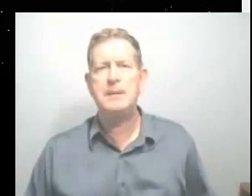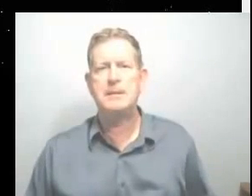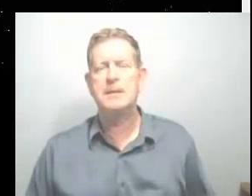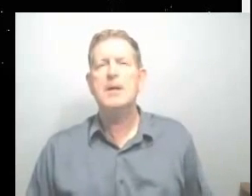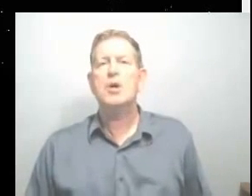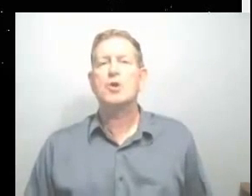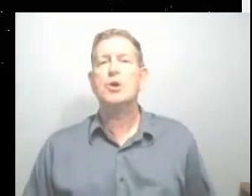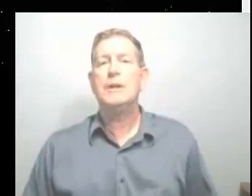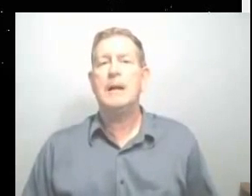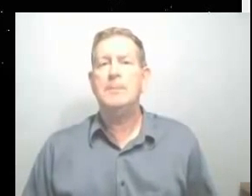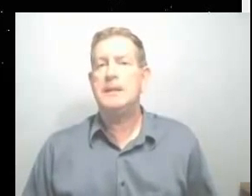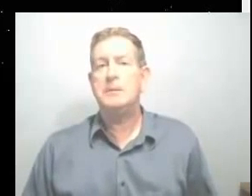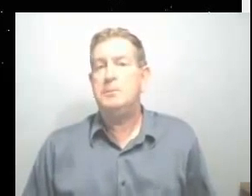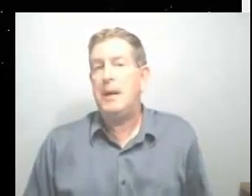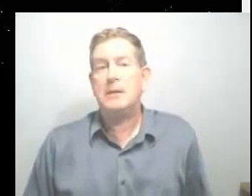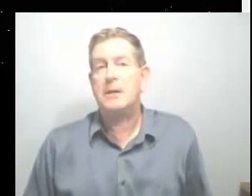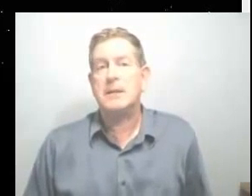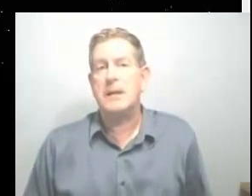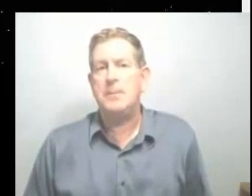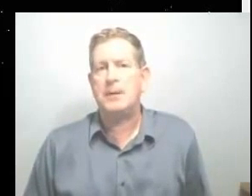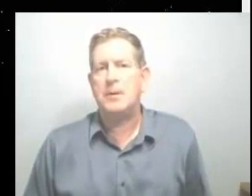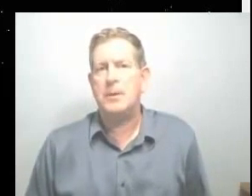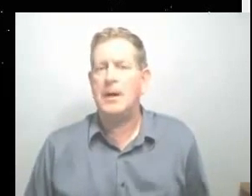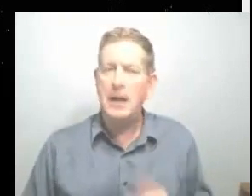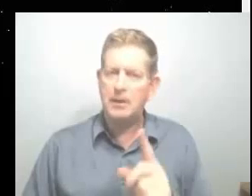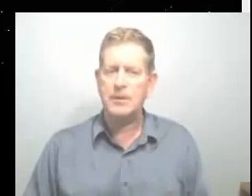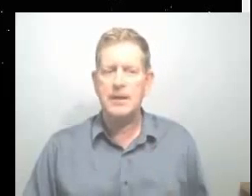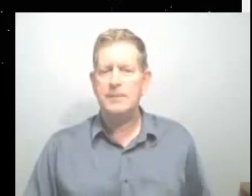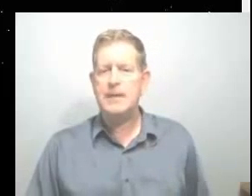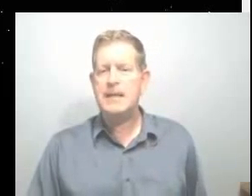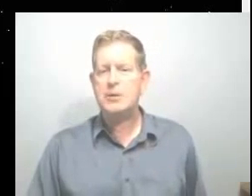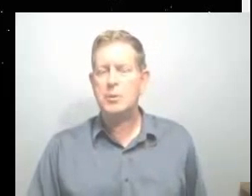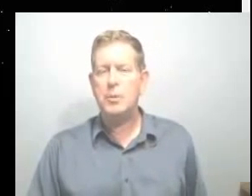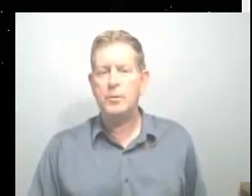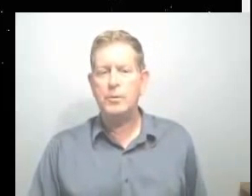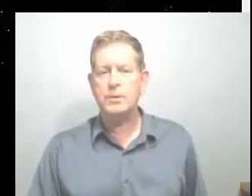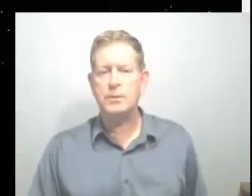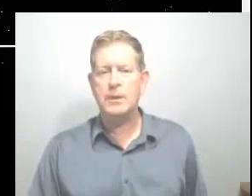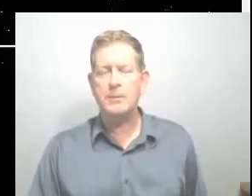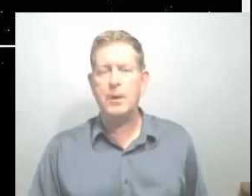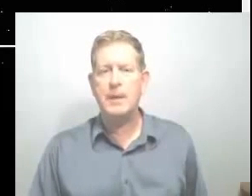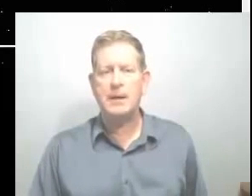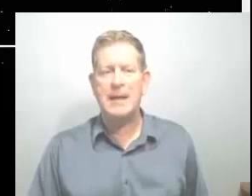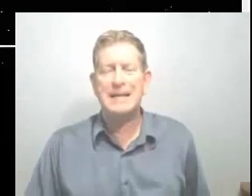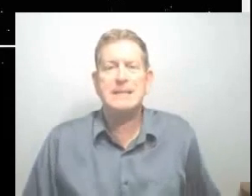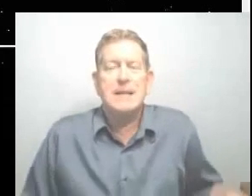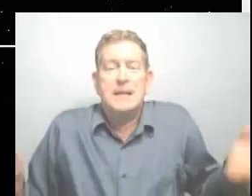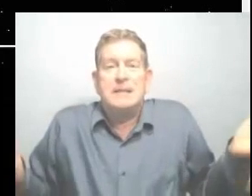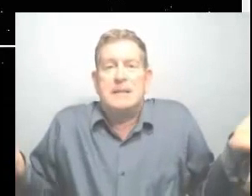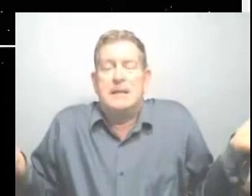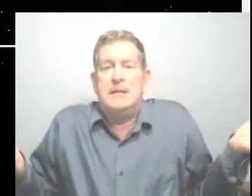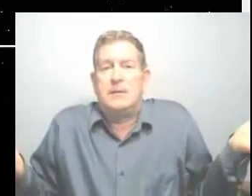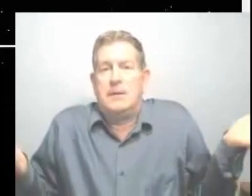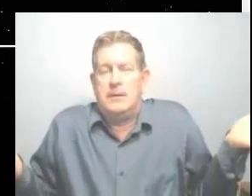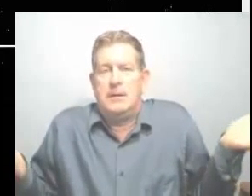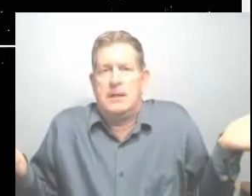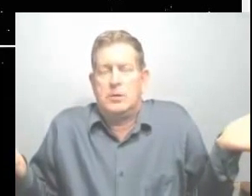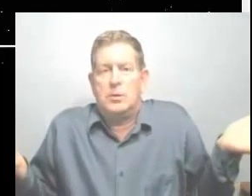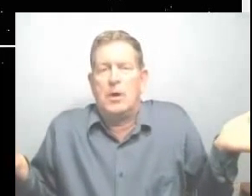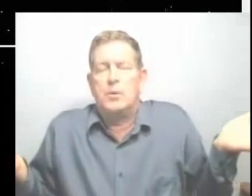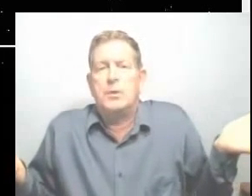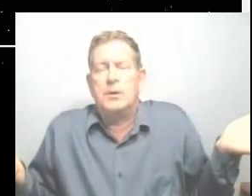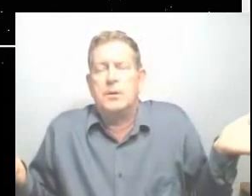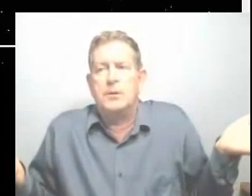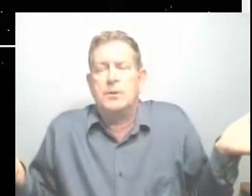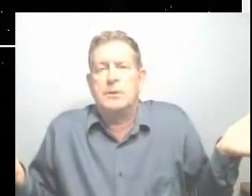forme n'habite. Je n'habite pas dans un appartement. Alors, des questions pour vous de la première classe, c'est-à-dire des